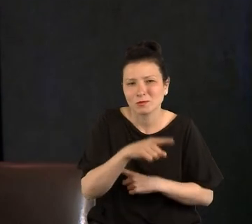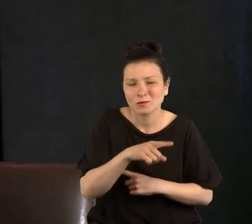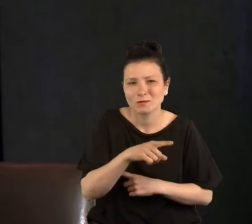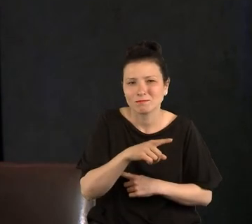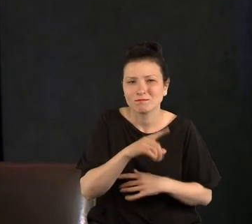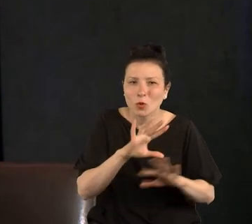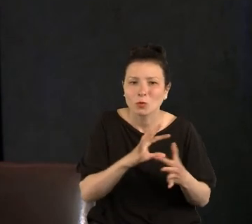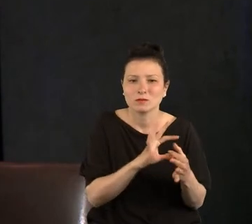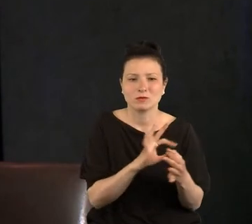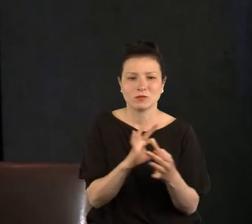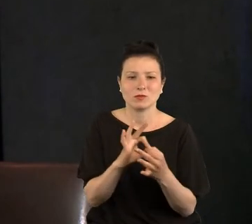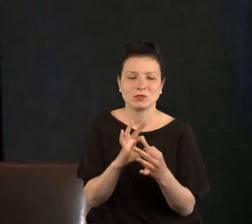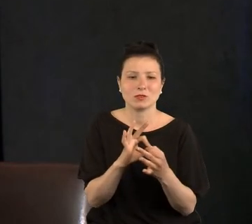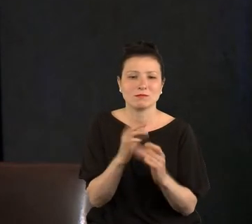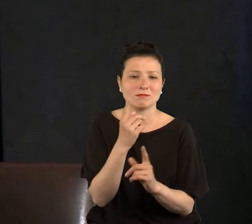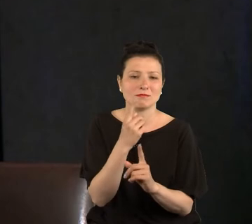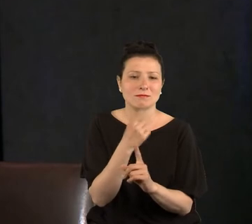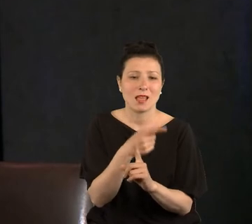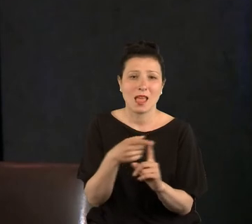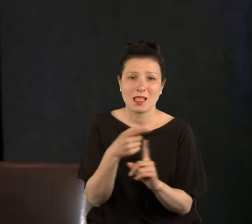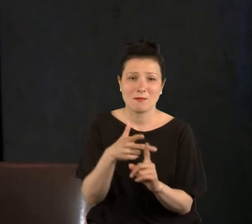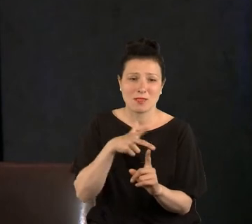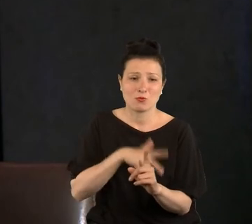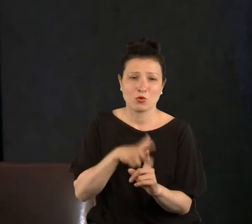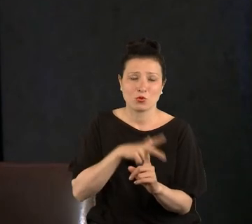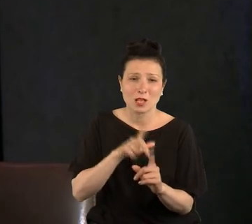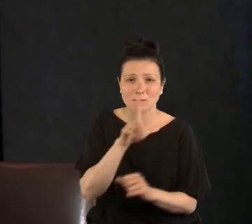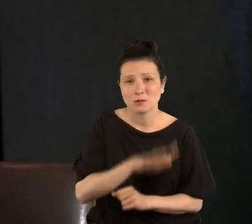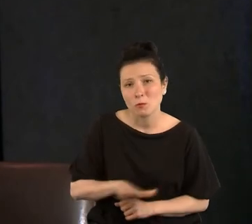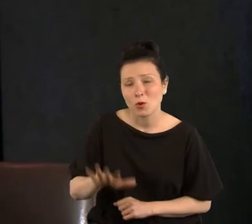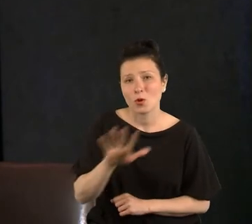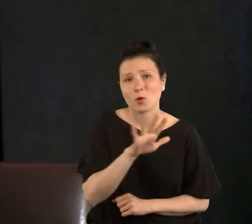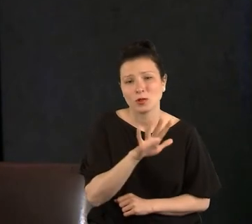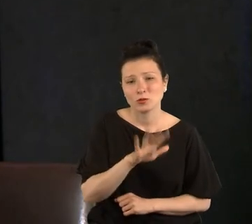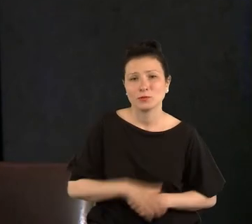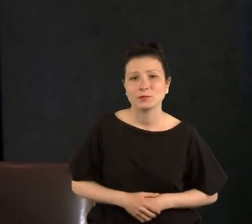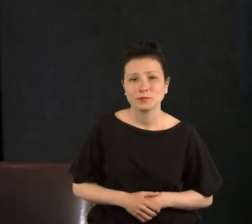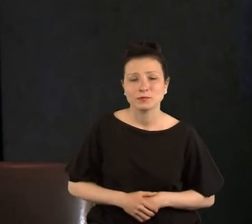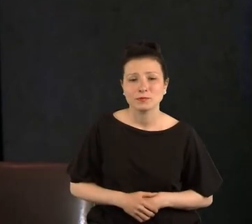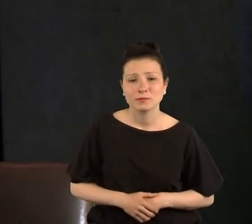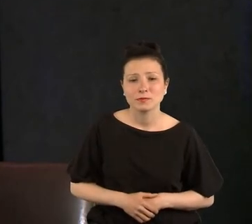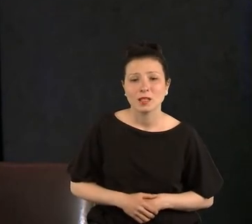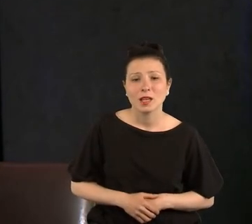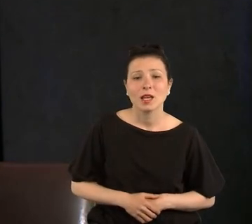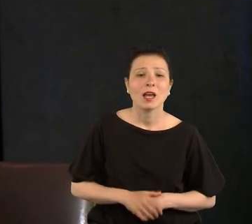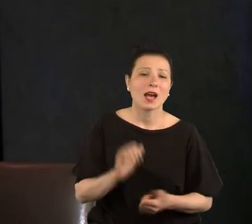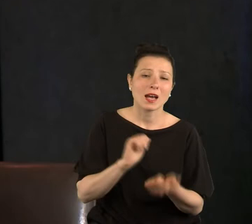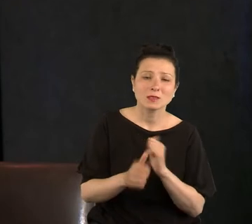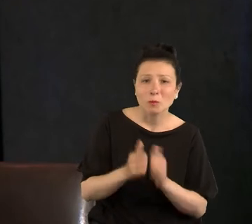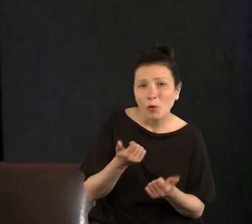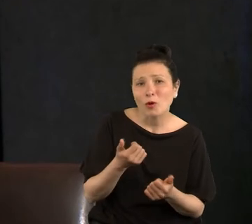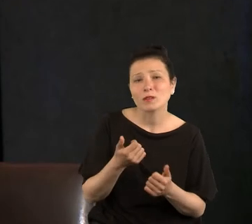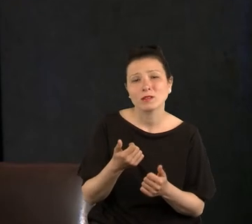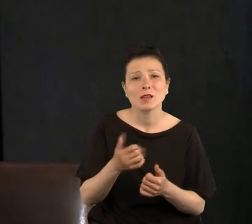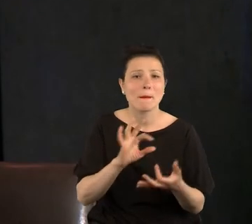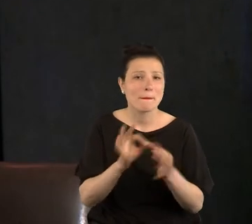jakby wiąże się z aspektem również tym socjalnym, takim społecznym wymiarem, a sport olimpijski niekoniecznie. On już